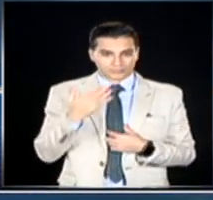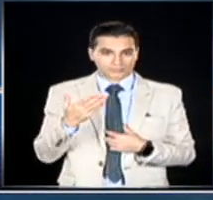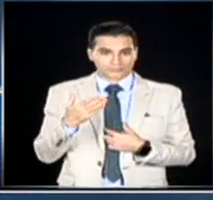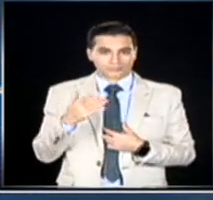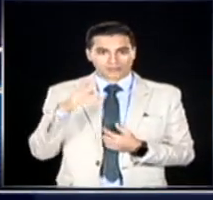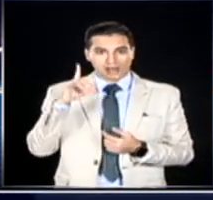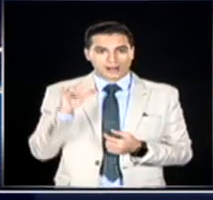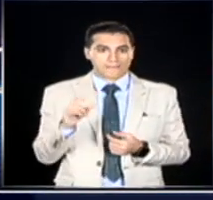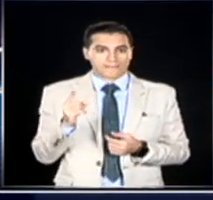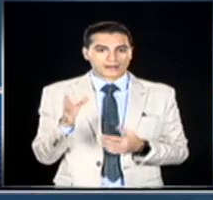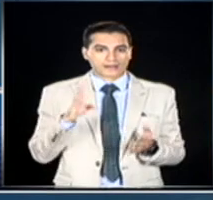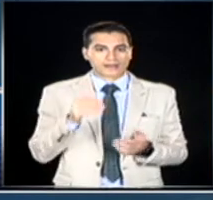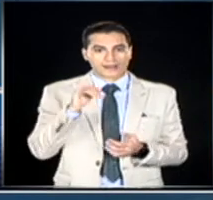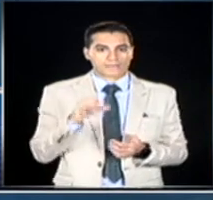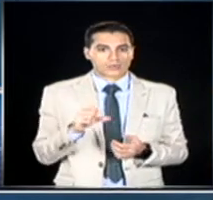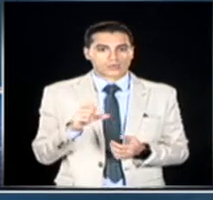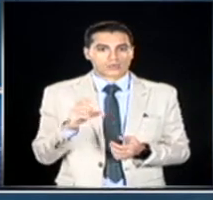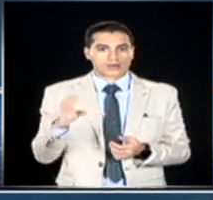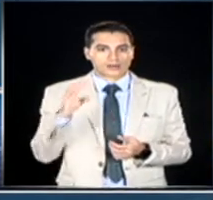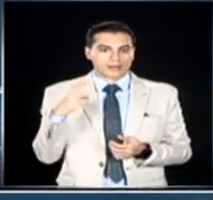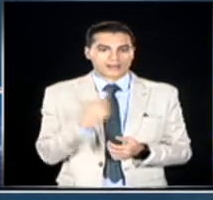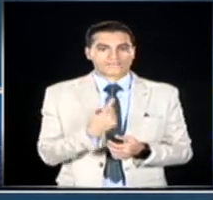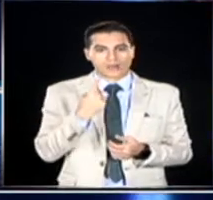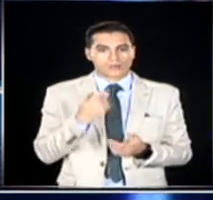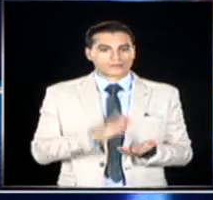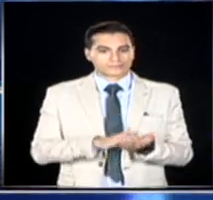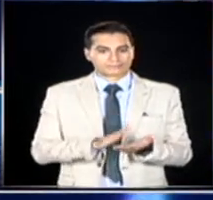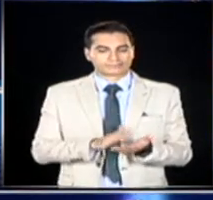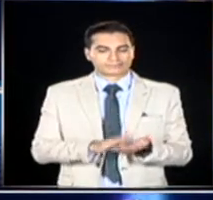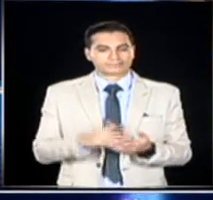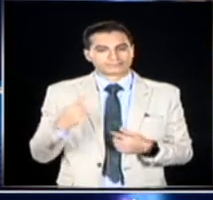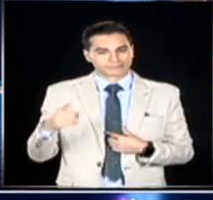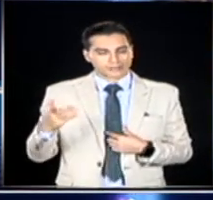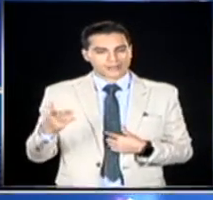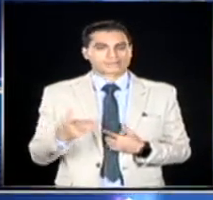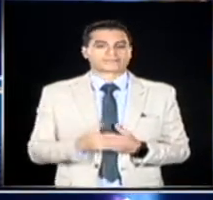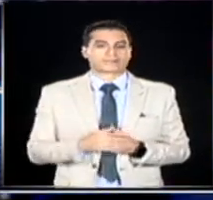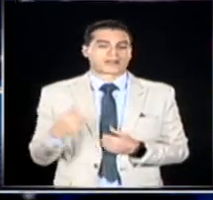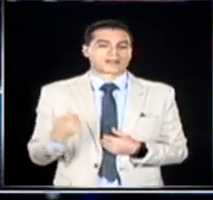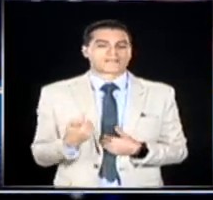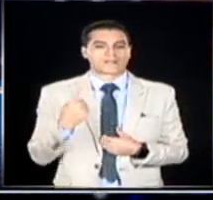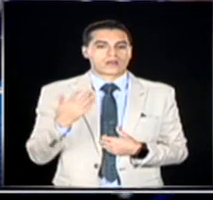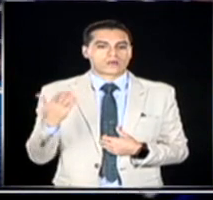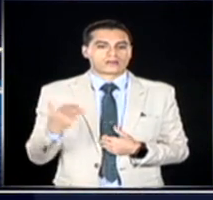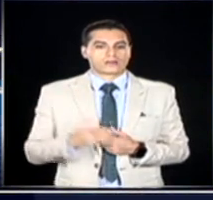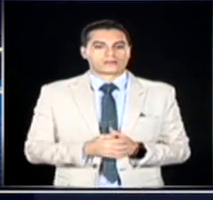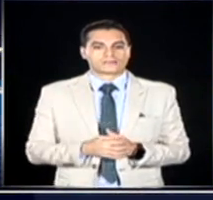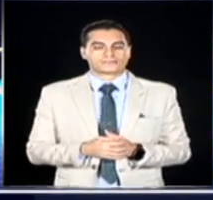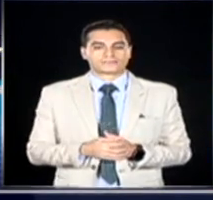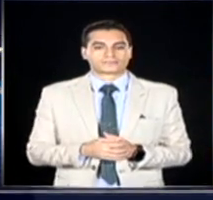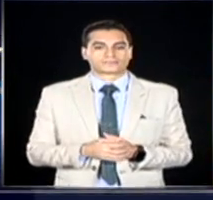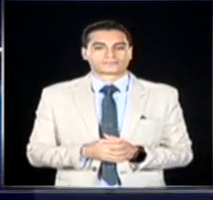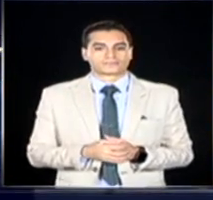ألبير كامو. الهدف الأول، ألبير كامو الهدف الأول ليوسف أحمد،